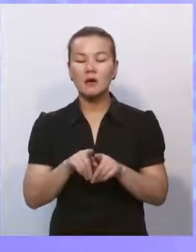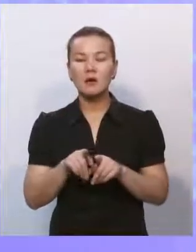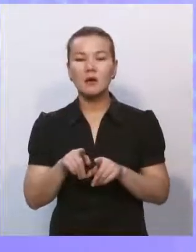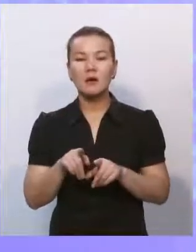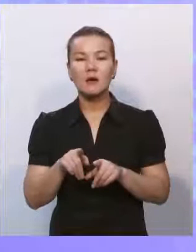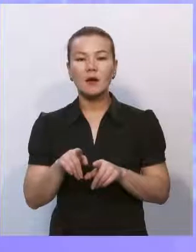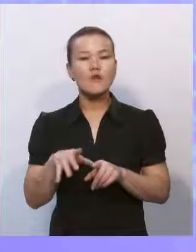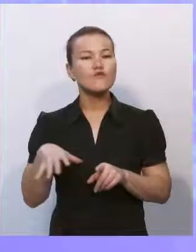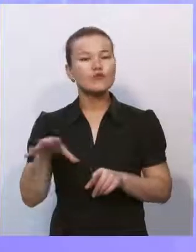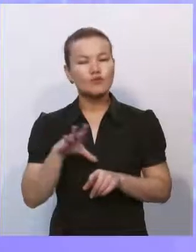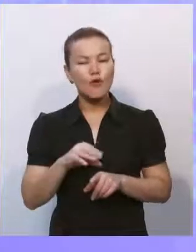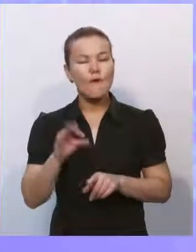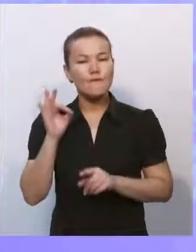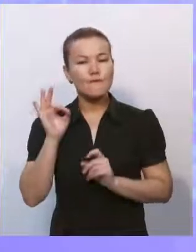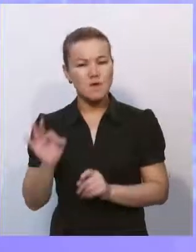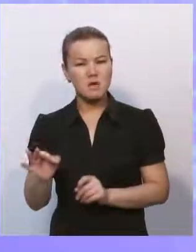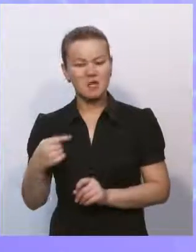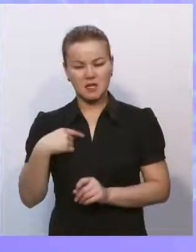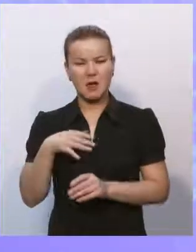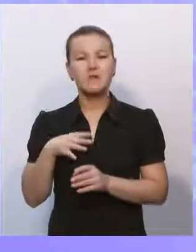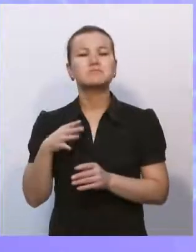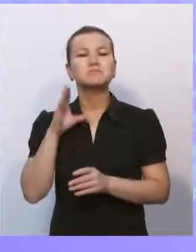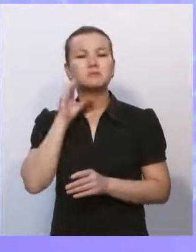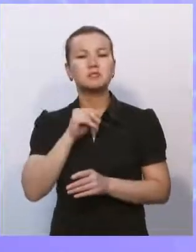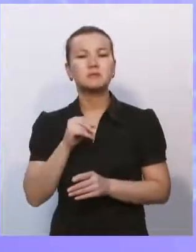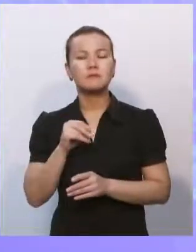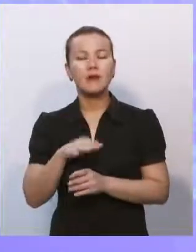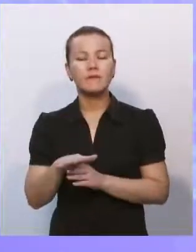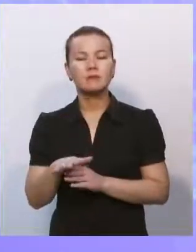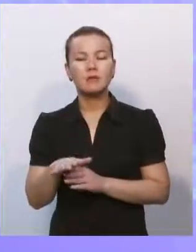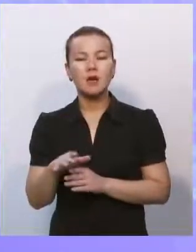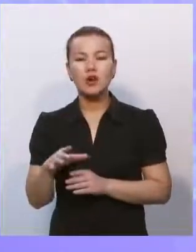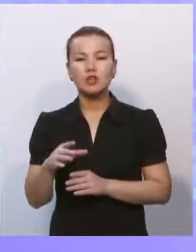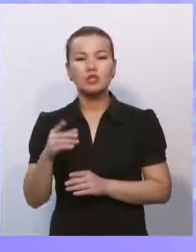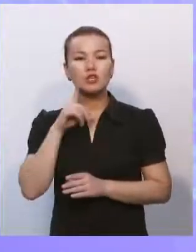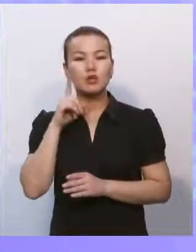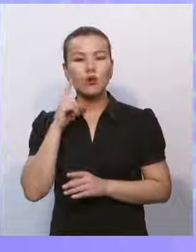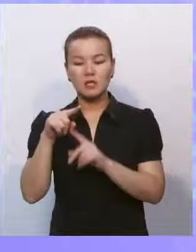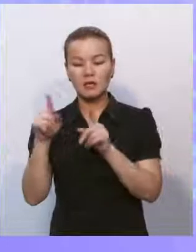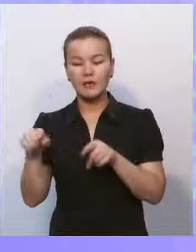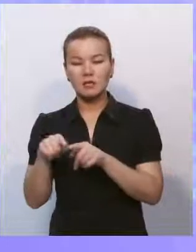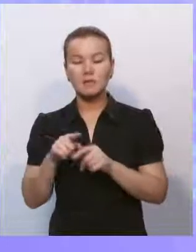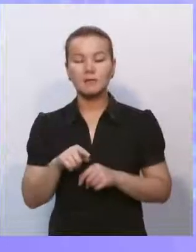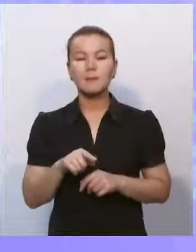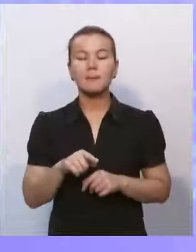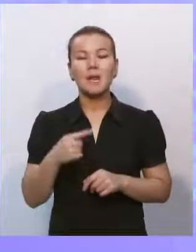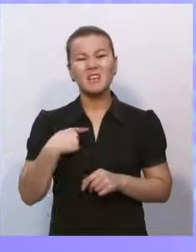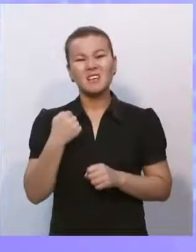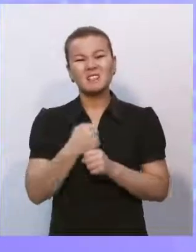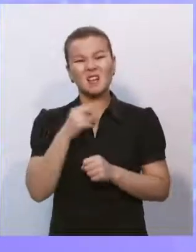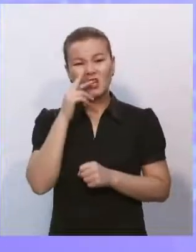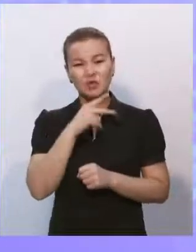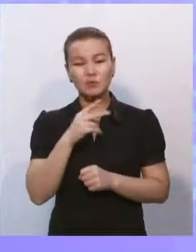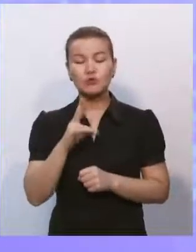все верно я справился зеленый квадратик допустила ошибку